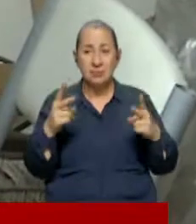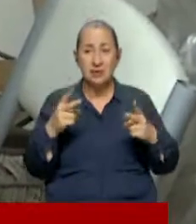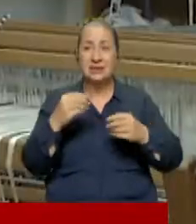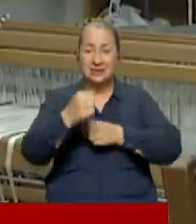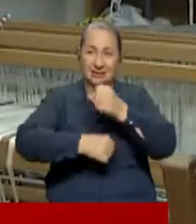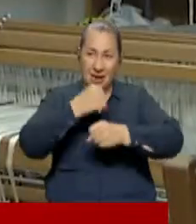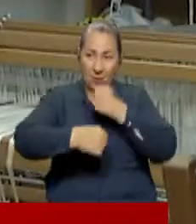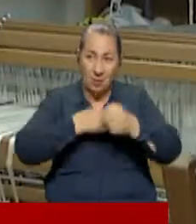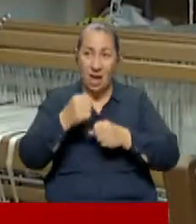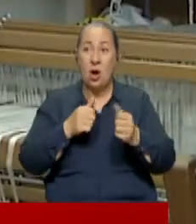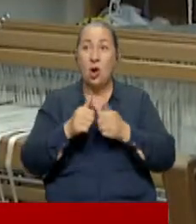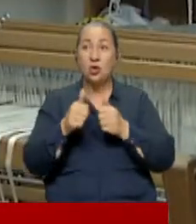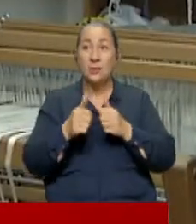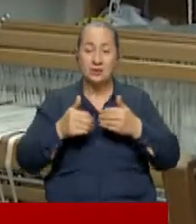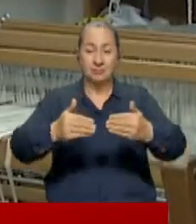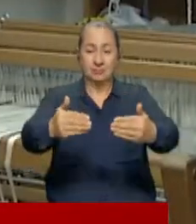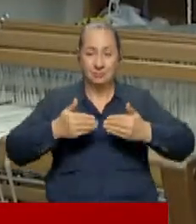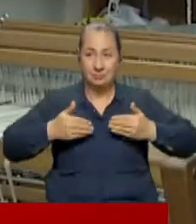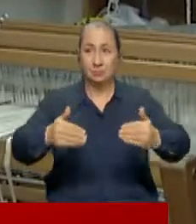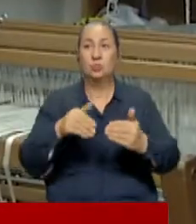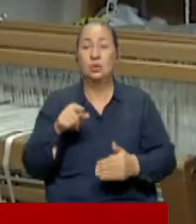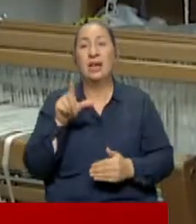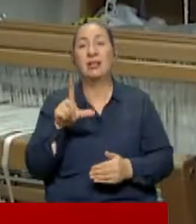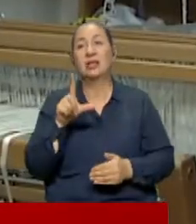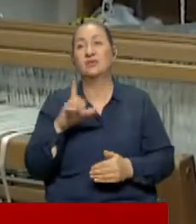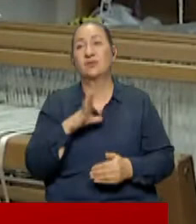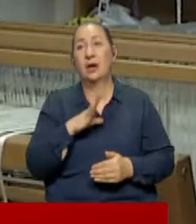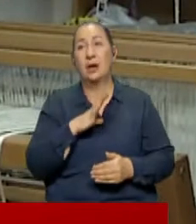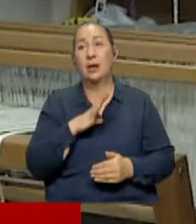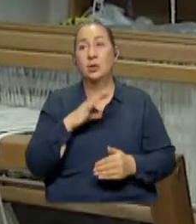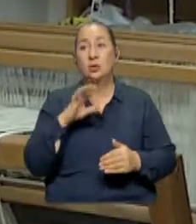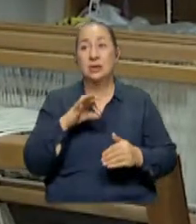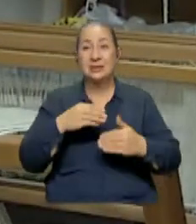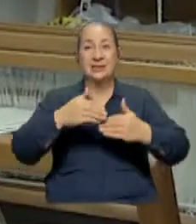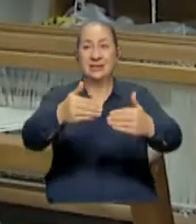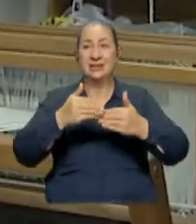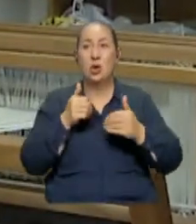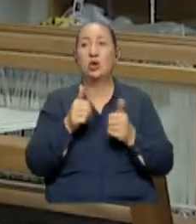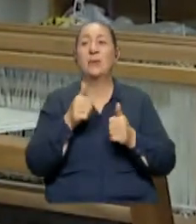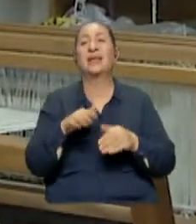Sarma ipe, otomatik tezgah, bu tür şeylere ihtiyacımız var. Şu anki tezgahlarımız otomatik değil.